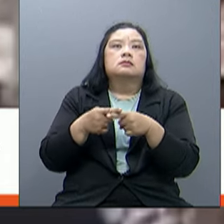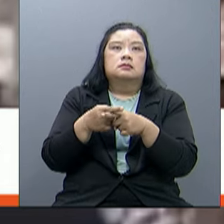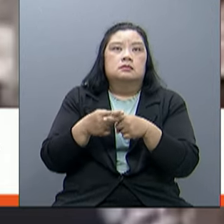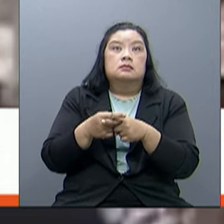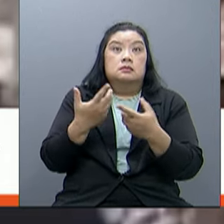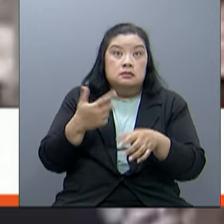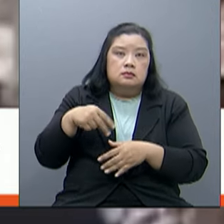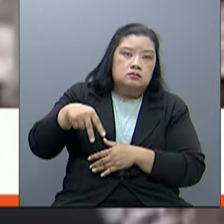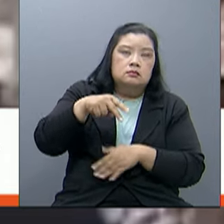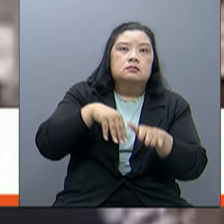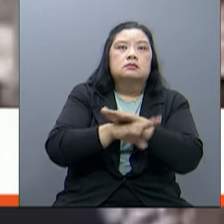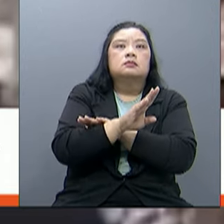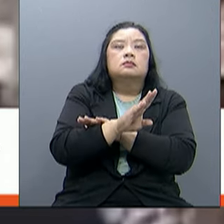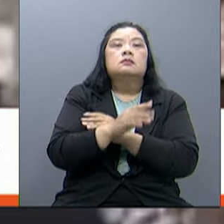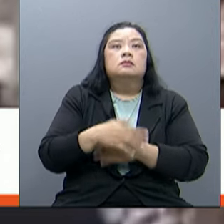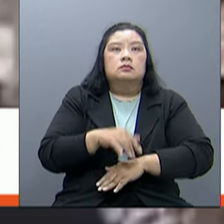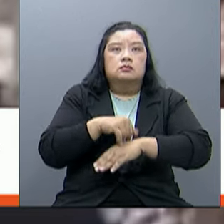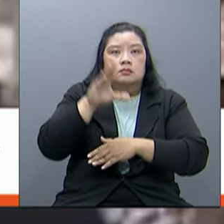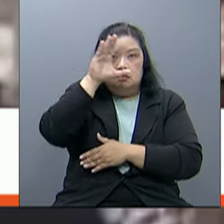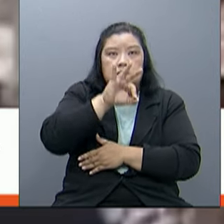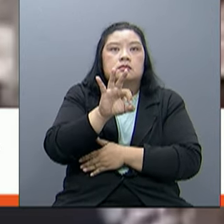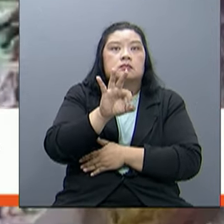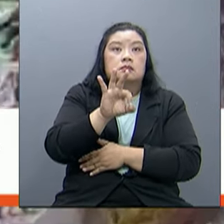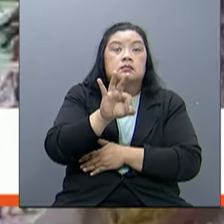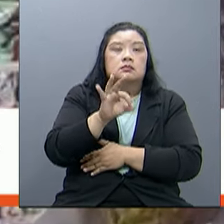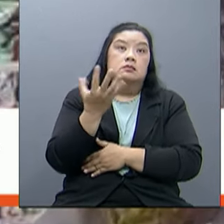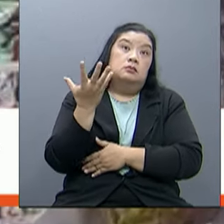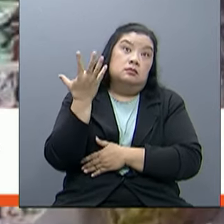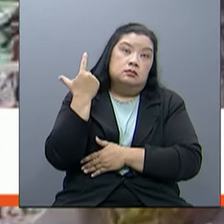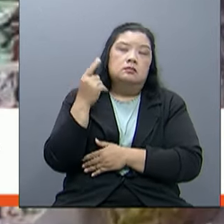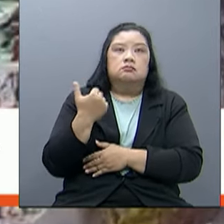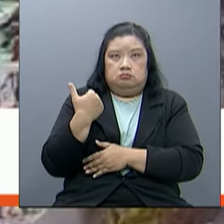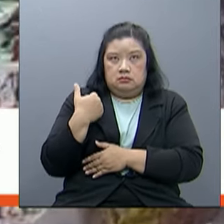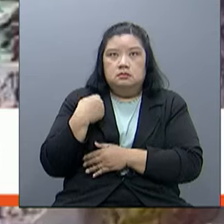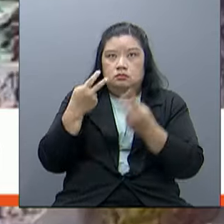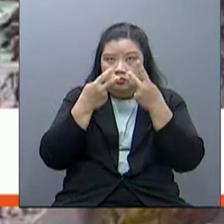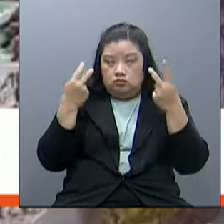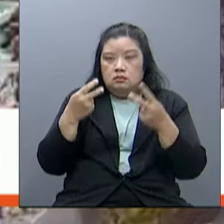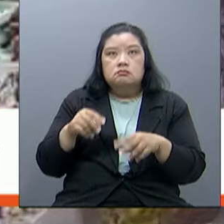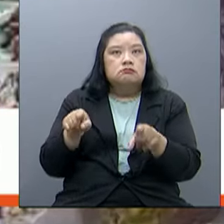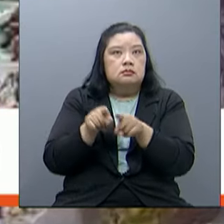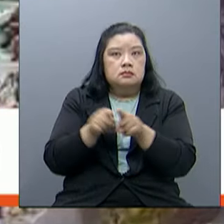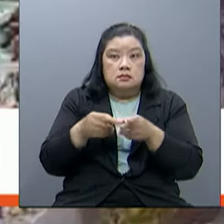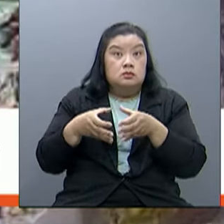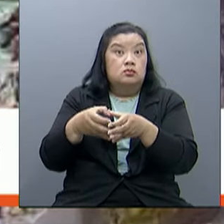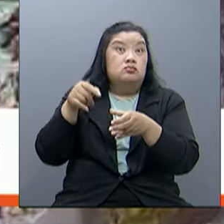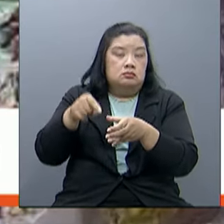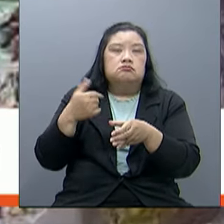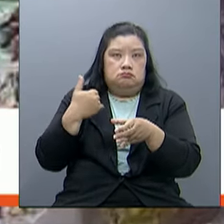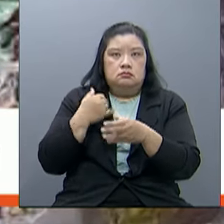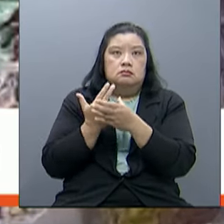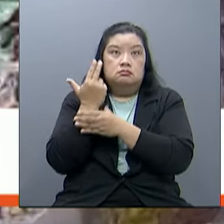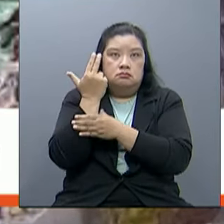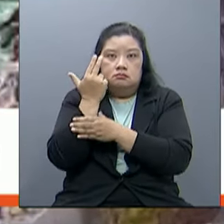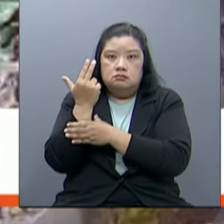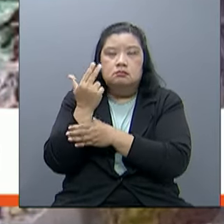หนีไป21นาฬิกาของค่ำวันนี้ค่ะยังพบว่ามีผู้ก่อเหตุอีกชุดหนึ่งใช้อาวุธปืนบุกเข้าไปชิ